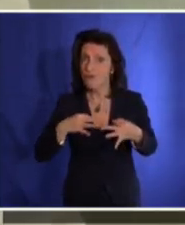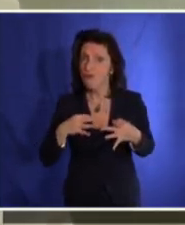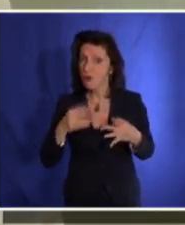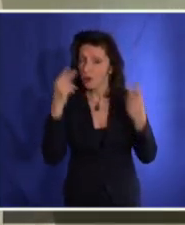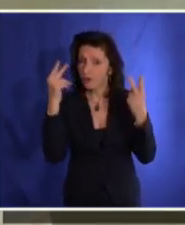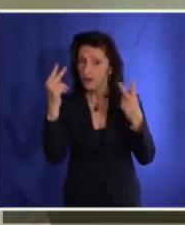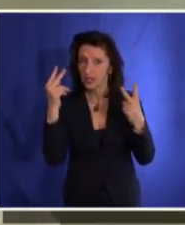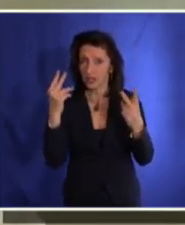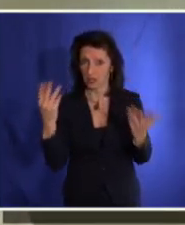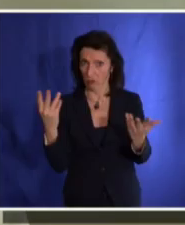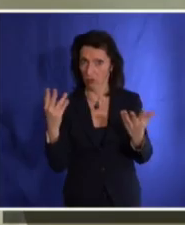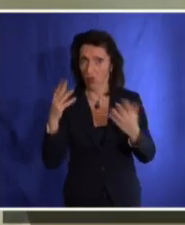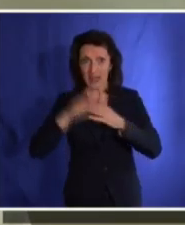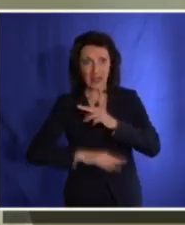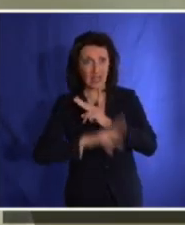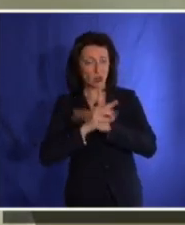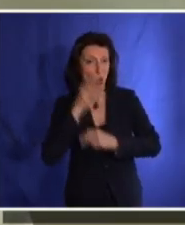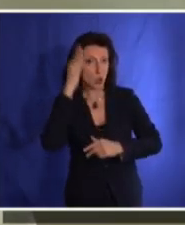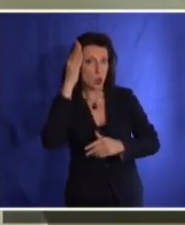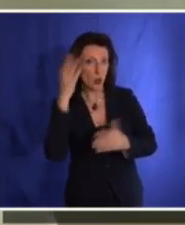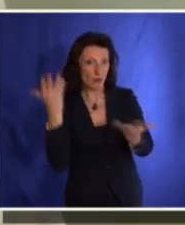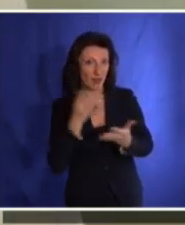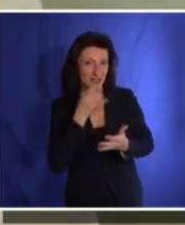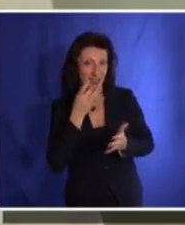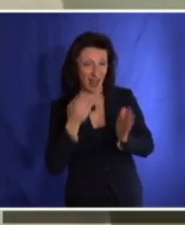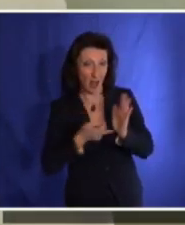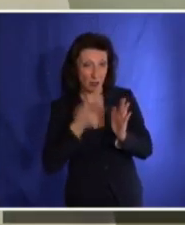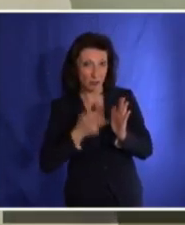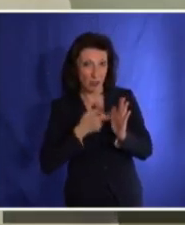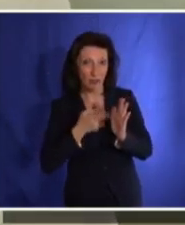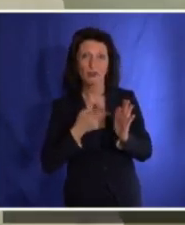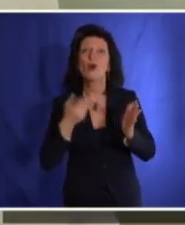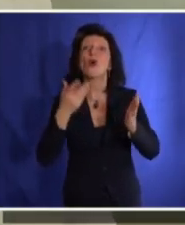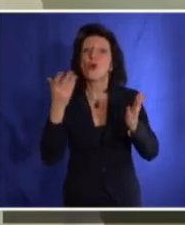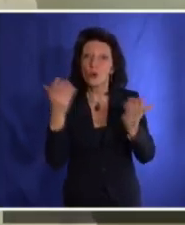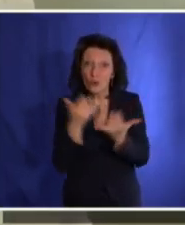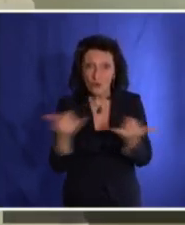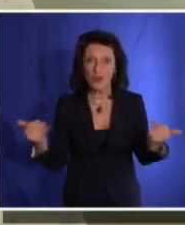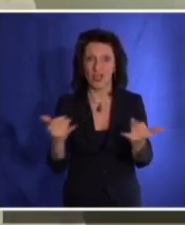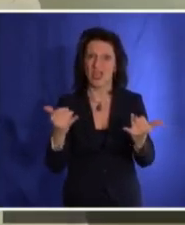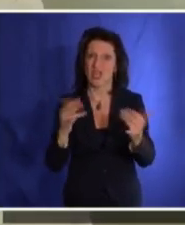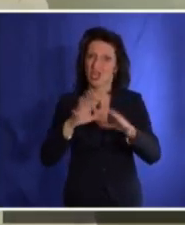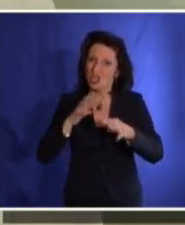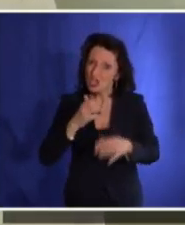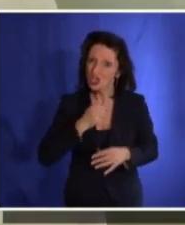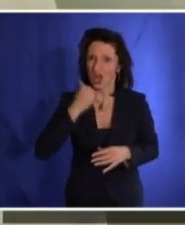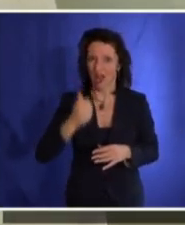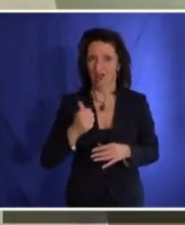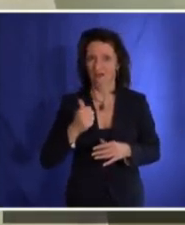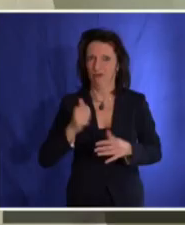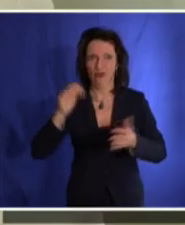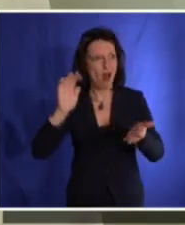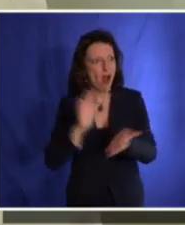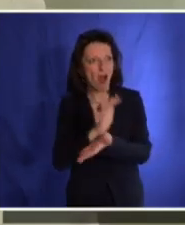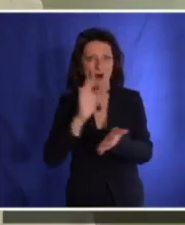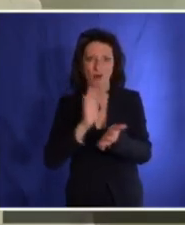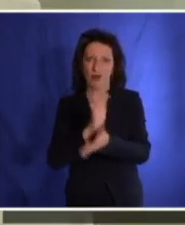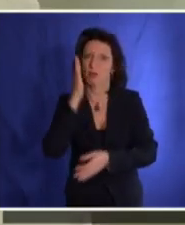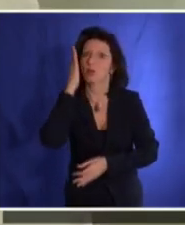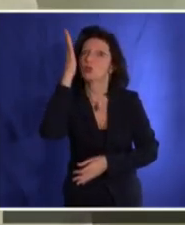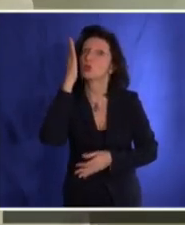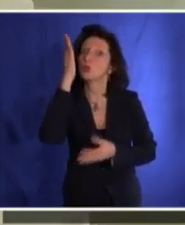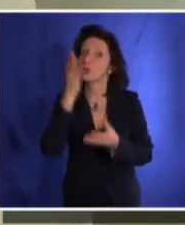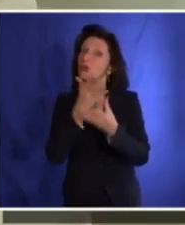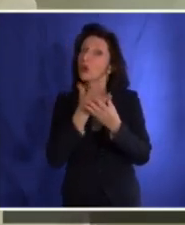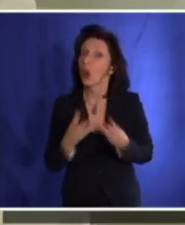für Niederösterreich in der Zukunft und welche Antworten geben wir gemeinsam auf diese Aufgaben und